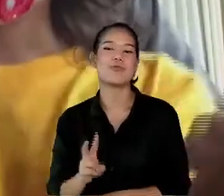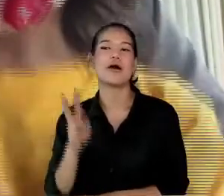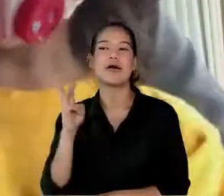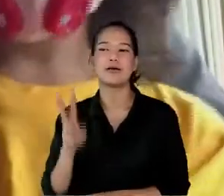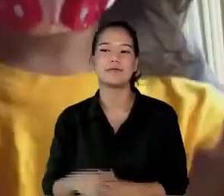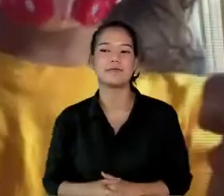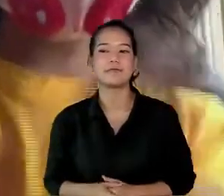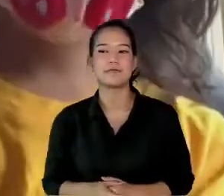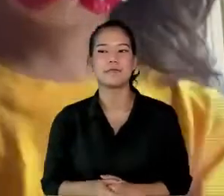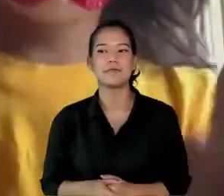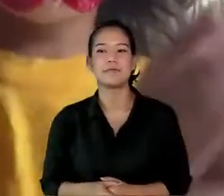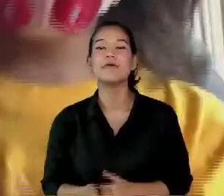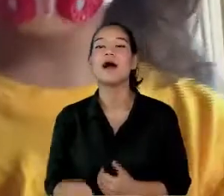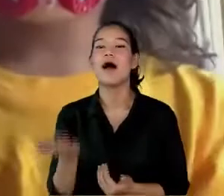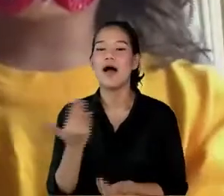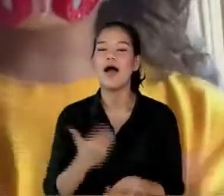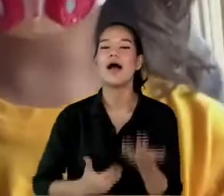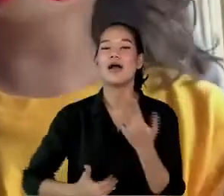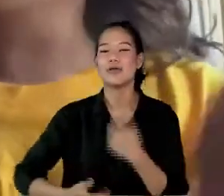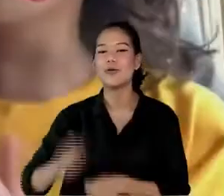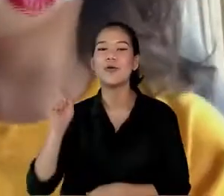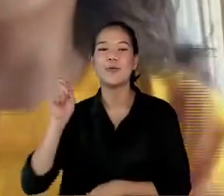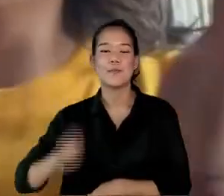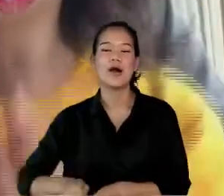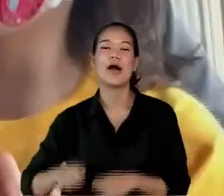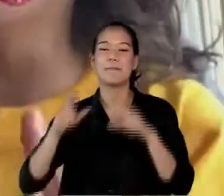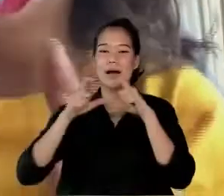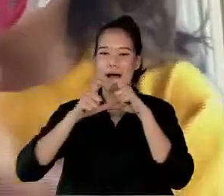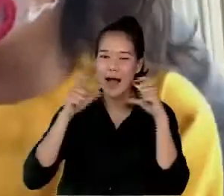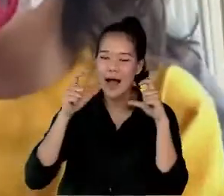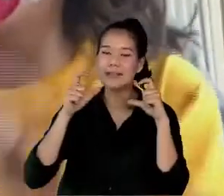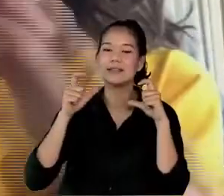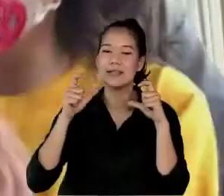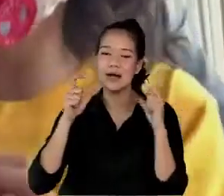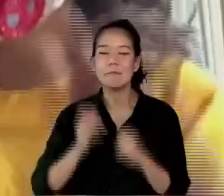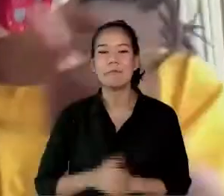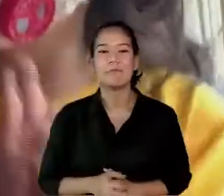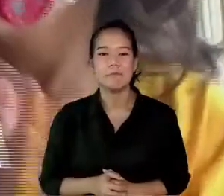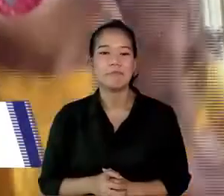dua, two, three. Ayo pakai maskernya.